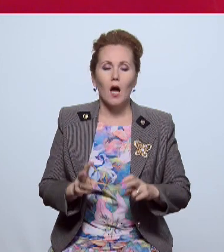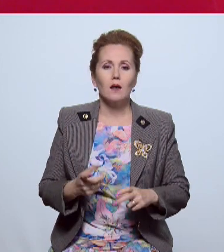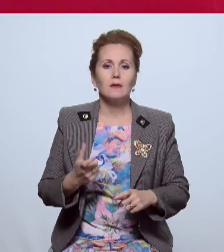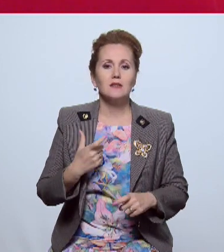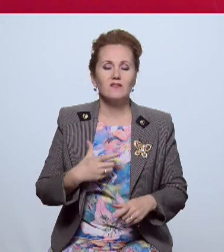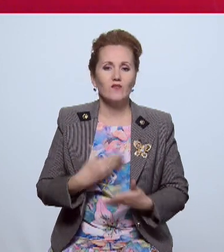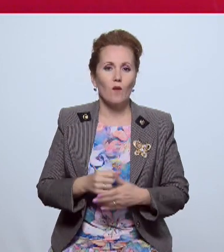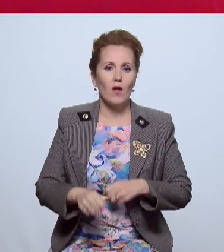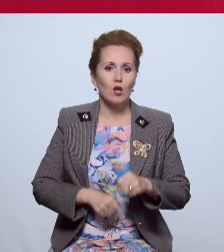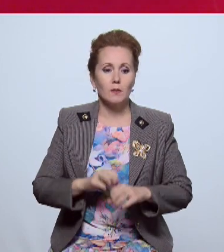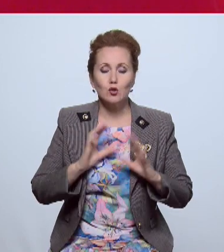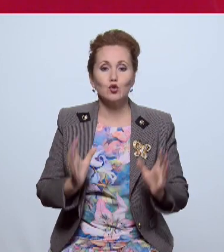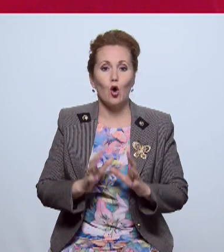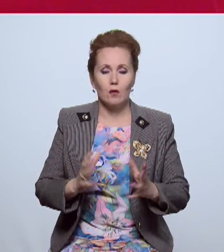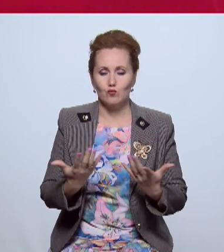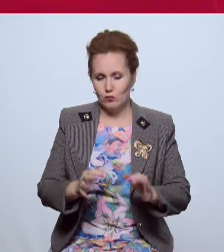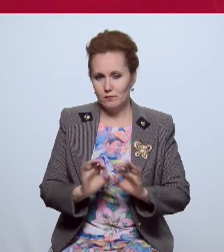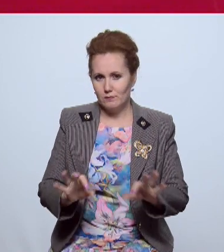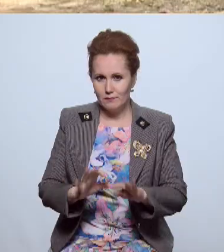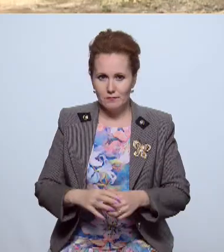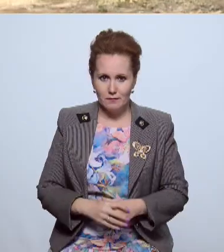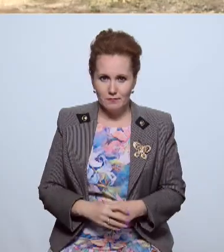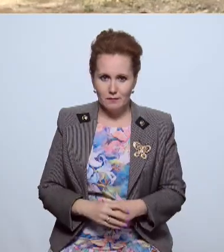железного коня, узнали наши корреспонденты.